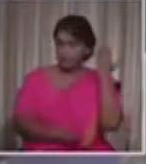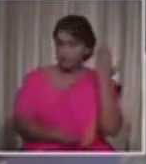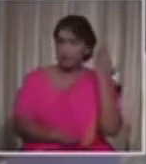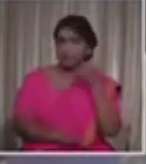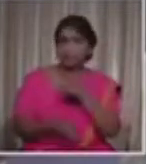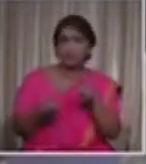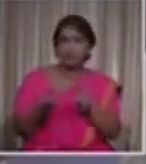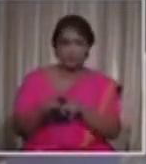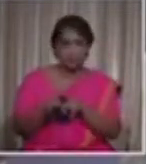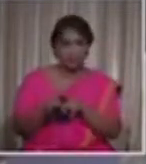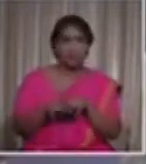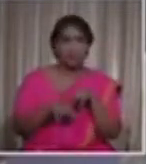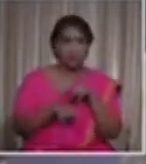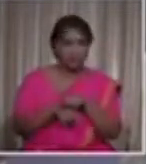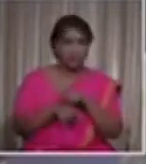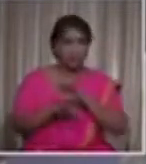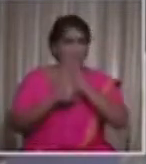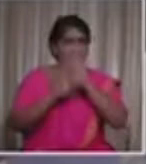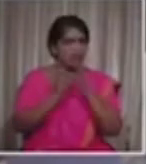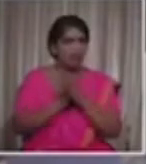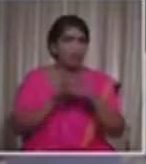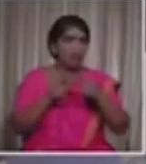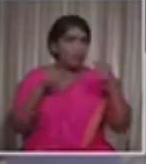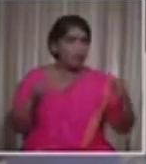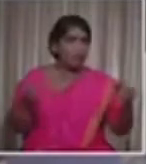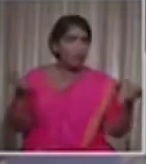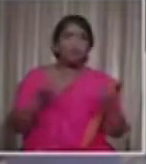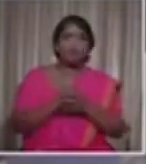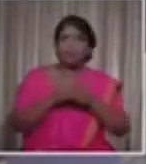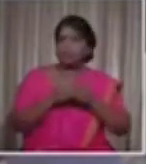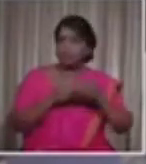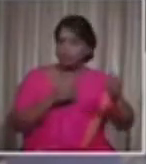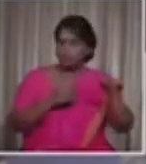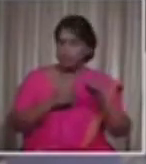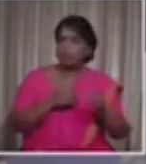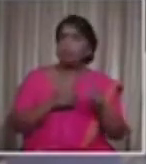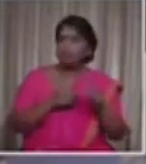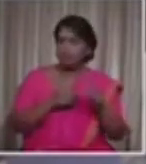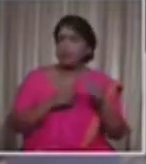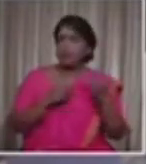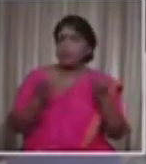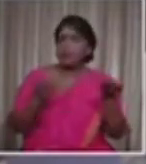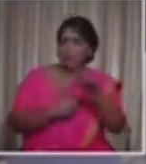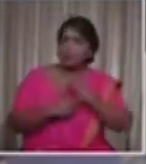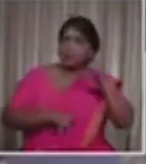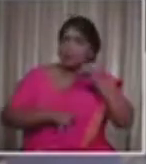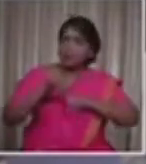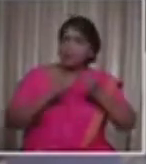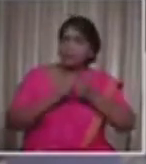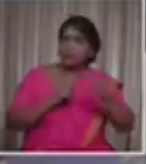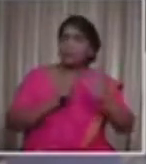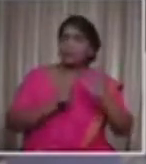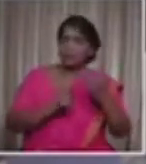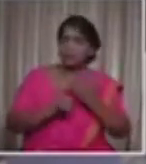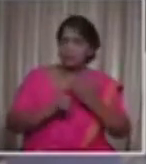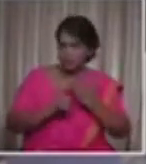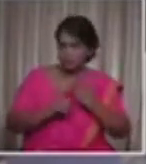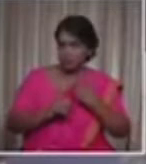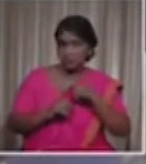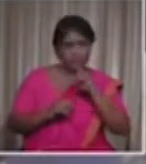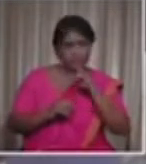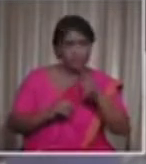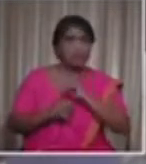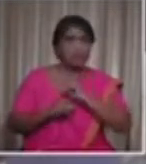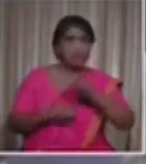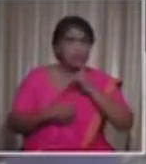ඉතින් මේවා මුළු විපක්ෂෙම එකට ගියා නම් එකක් අපි ඔක්කොම කතා කරගෙන ගියා. එකක් මම කියන්නේ මේ